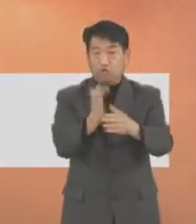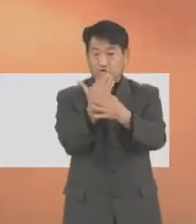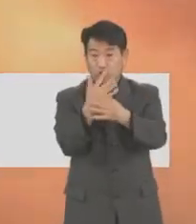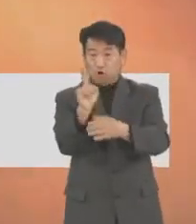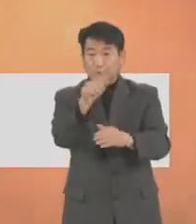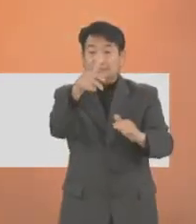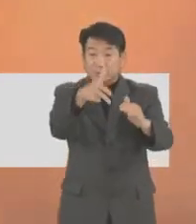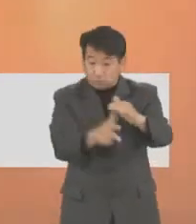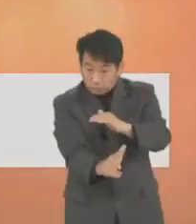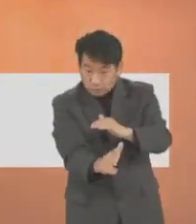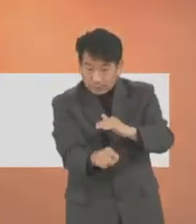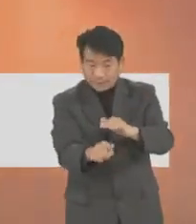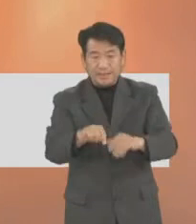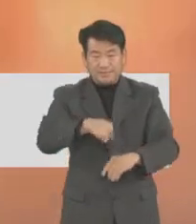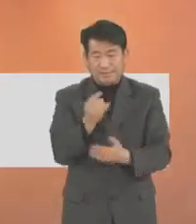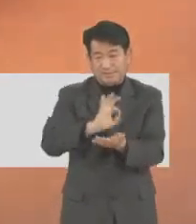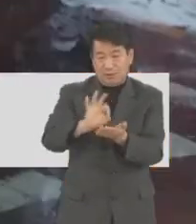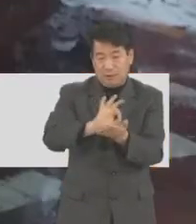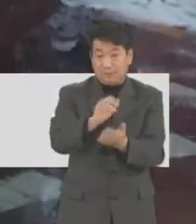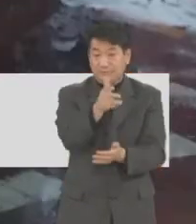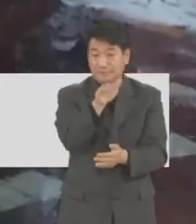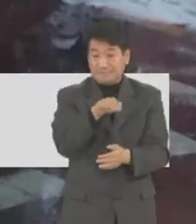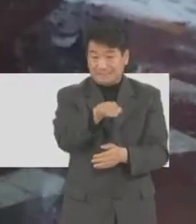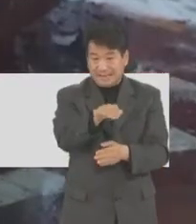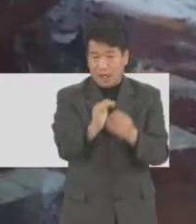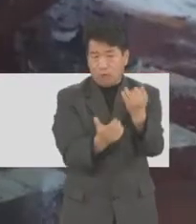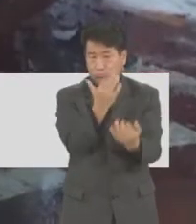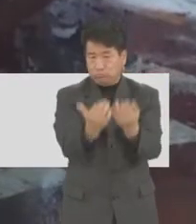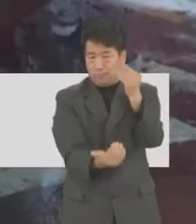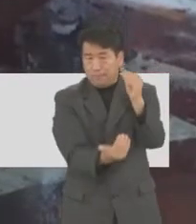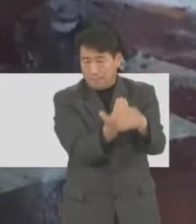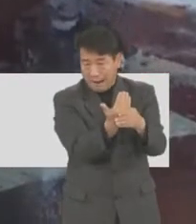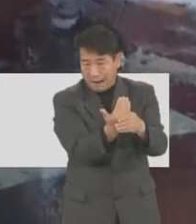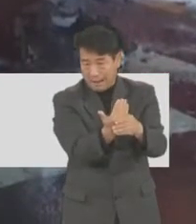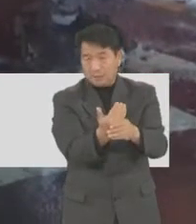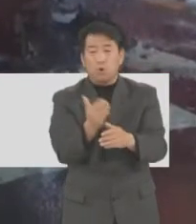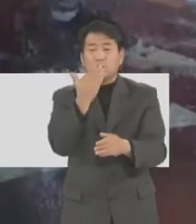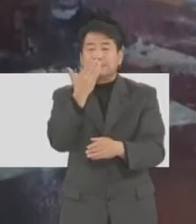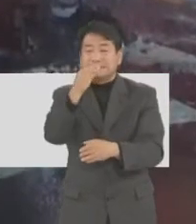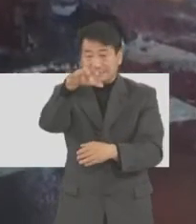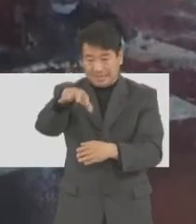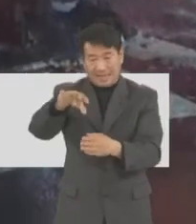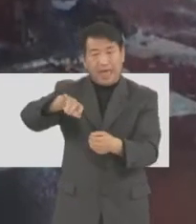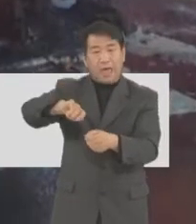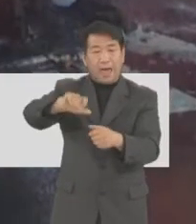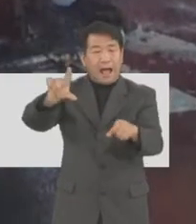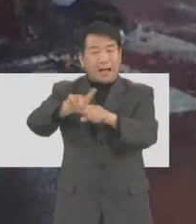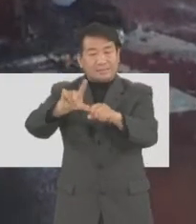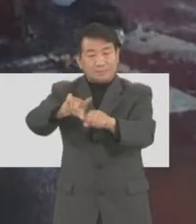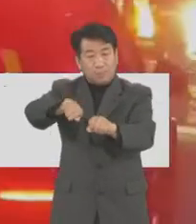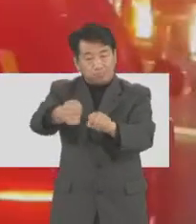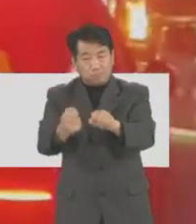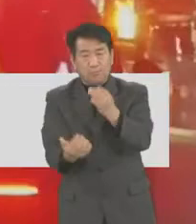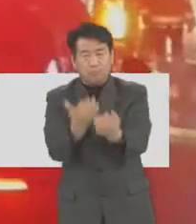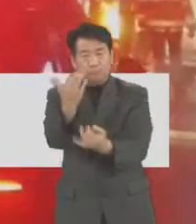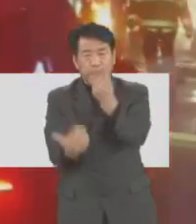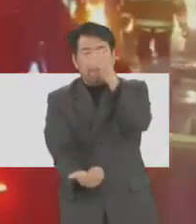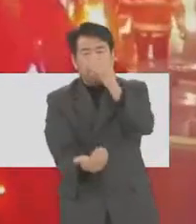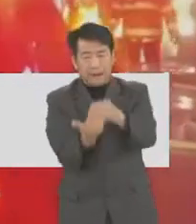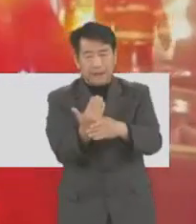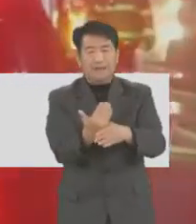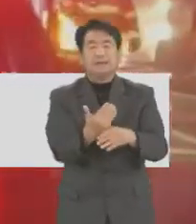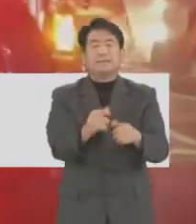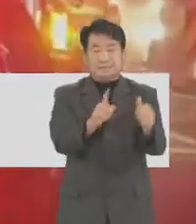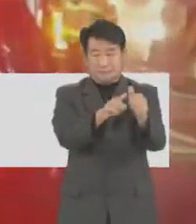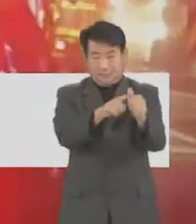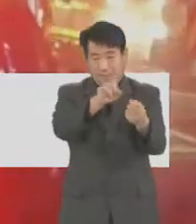지하 주차장에서 자신이 사용하던 렌터카의 불을 붙이고 식당에 가스 밸브를 열어 식당 건물을 불에 태운 예순